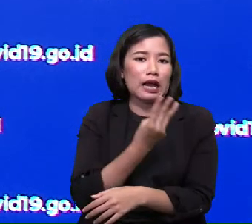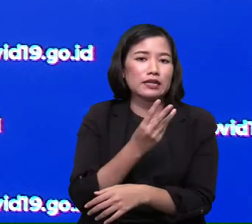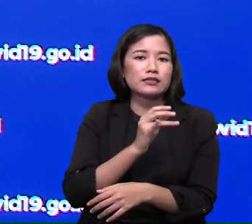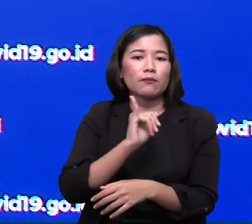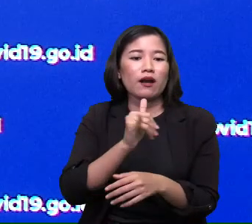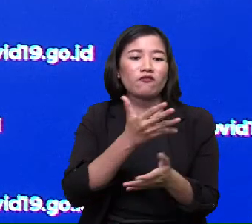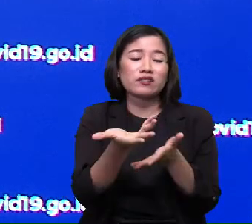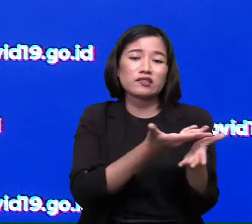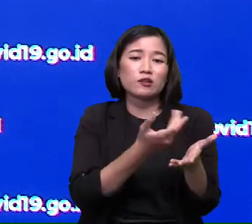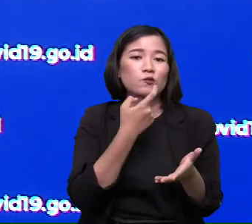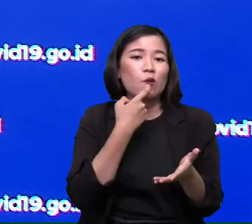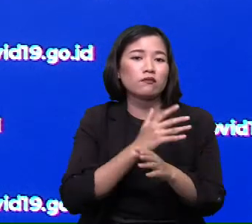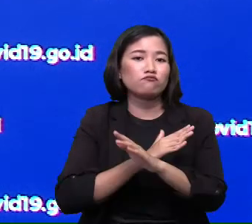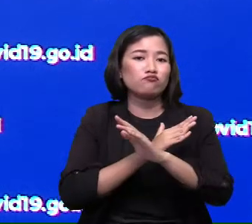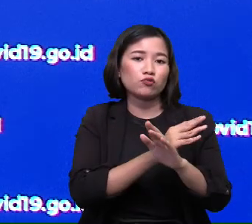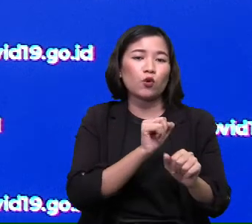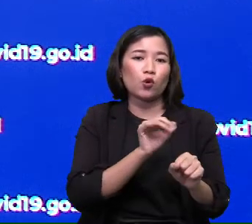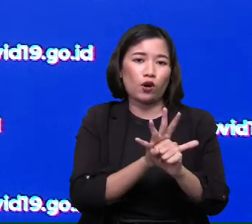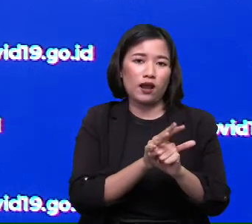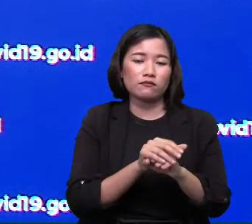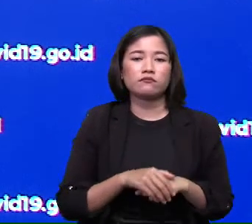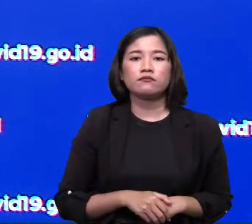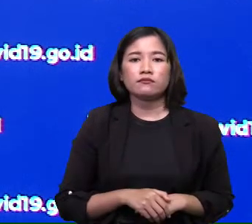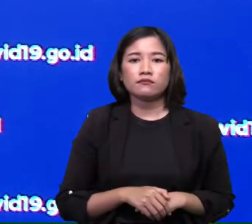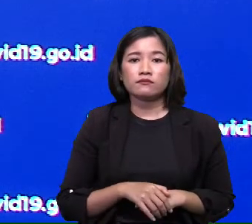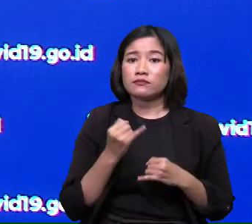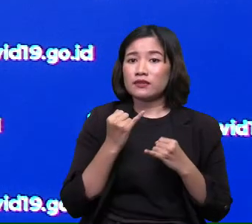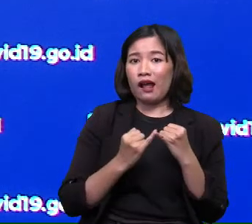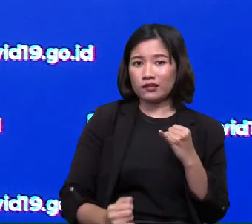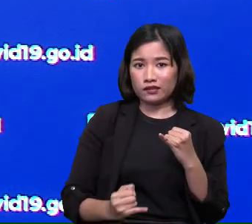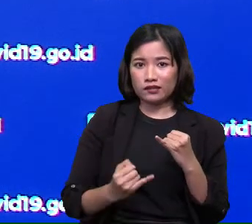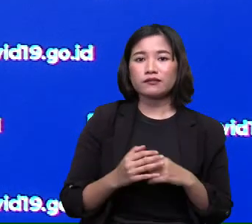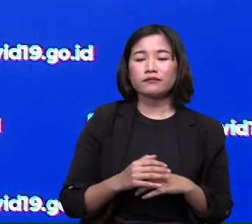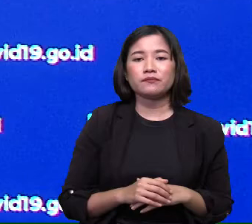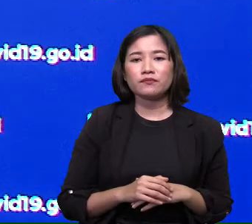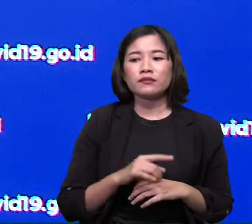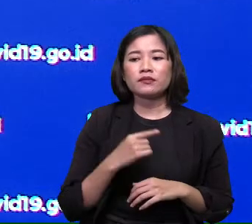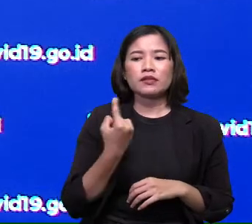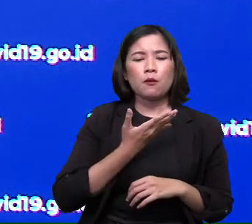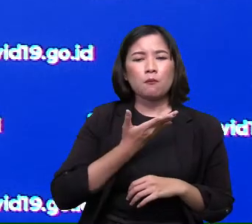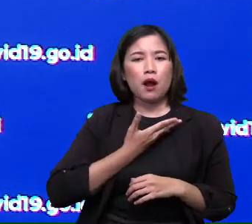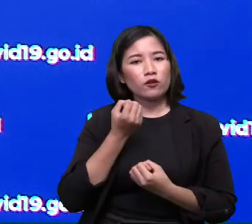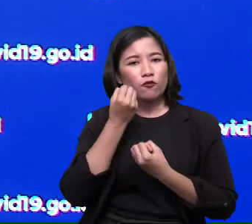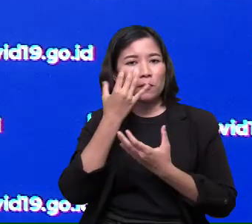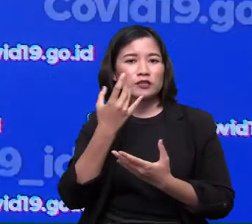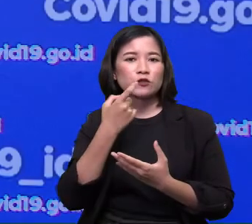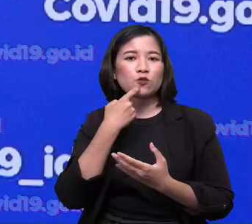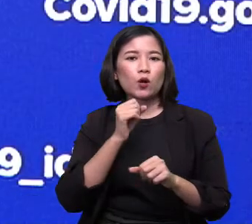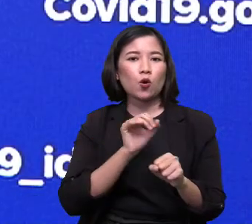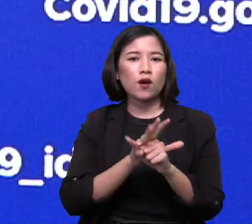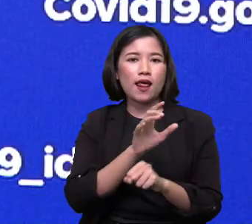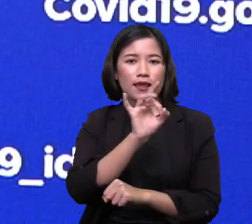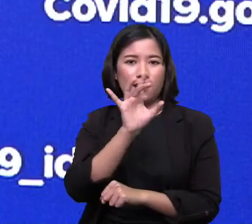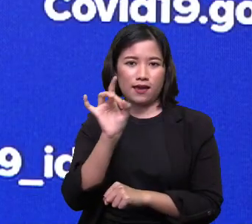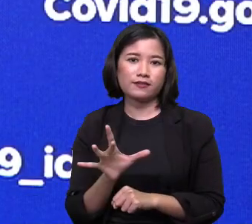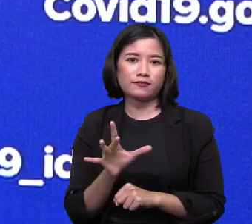19 yang baik sebagai penutup Saya akan menyampaikan update penanganan konflik 19 lainnya